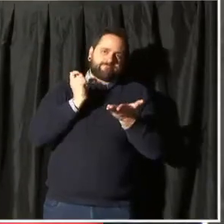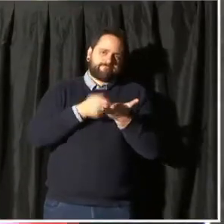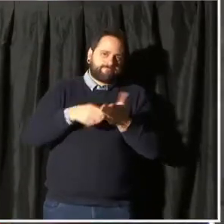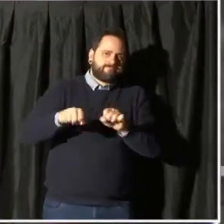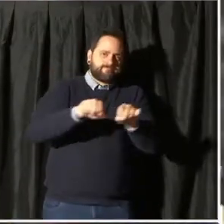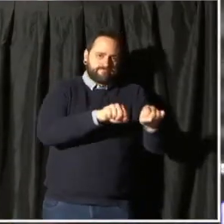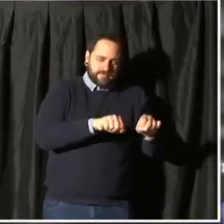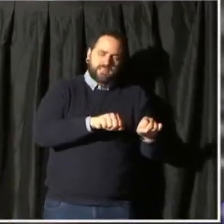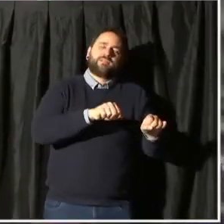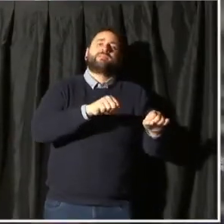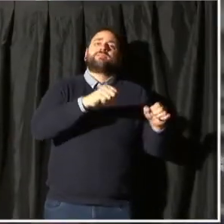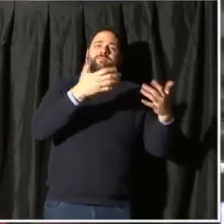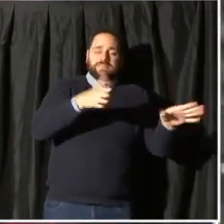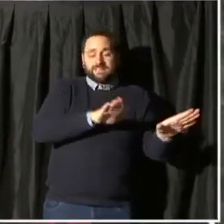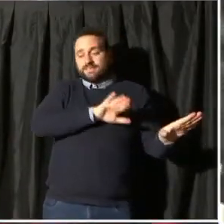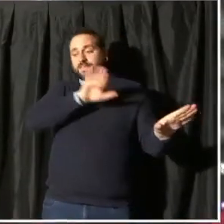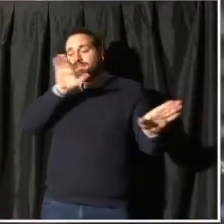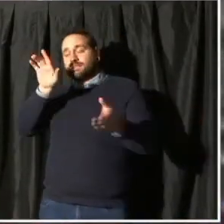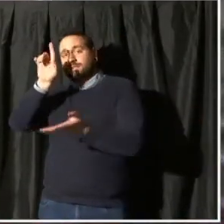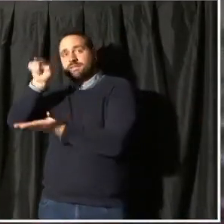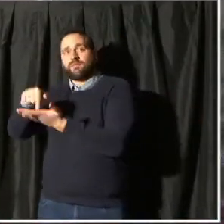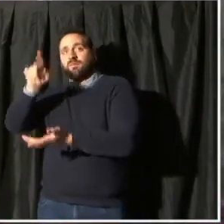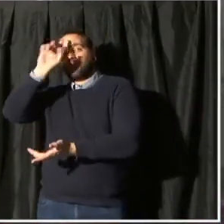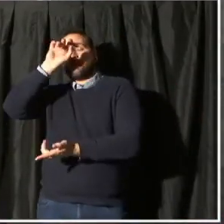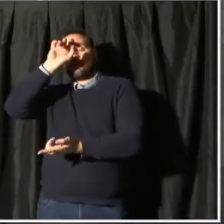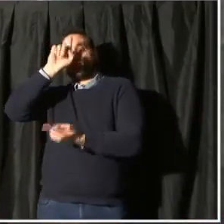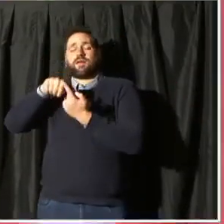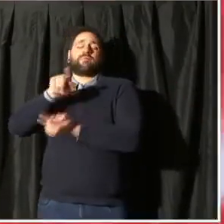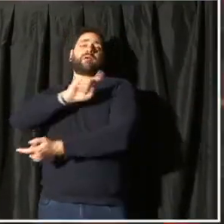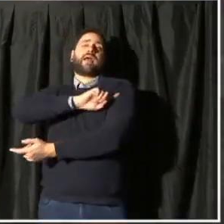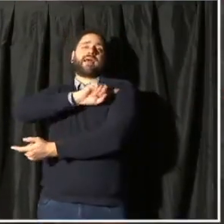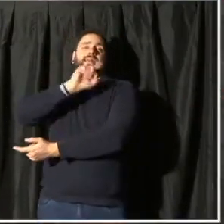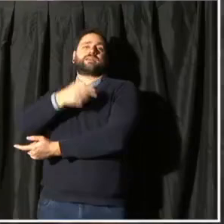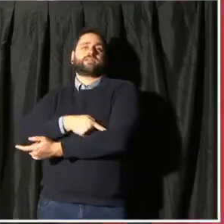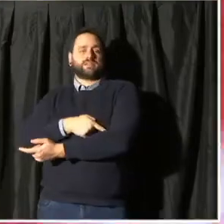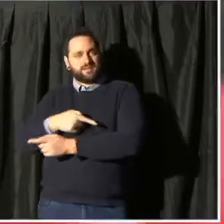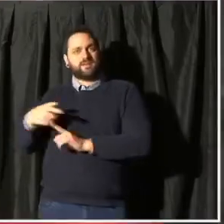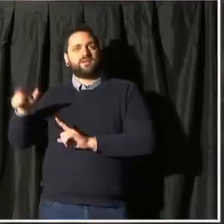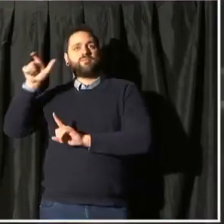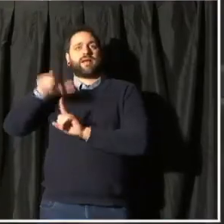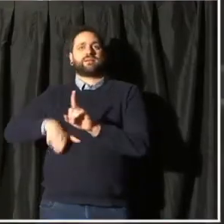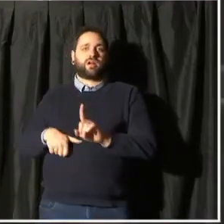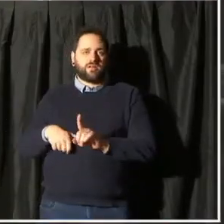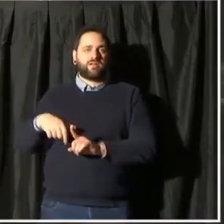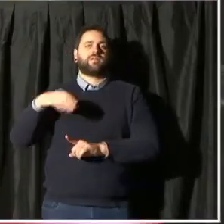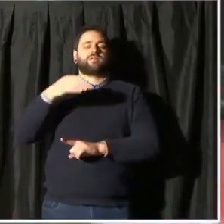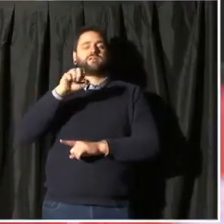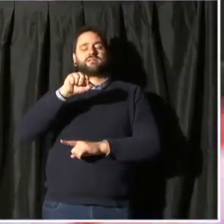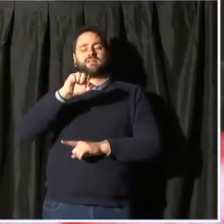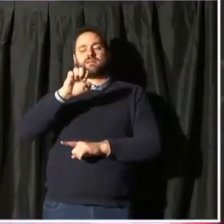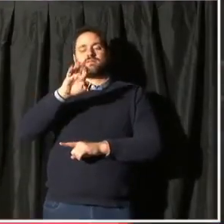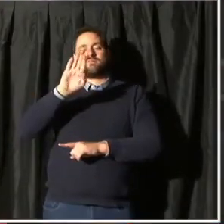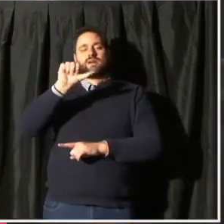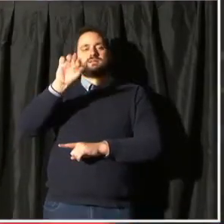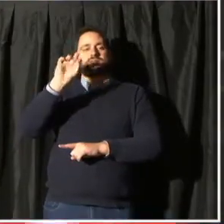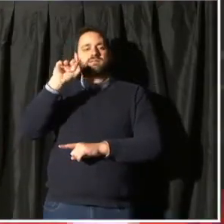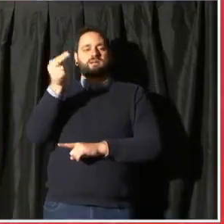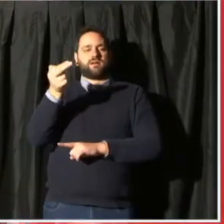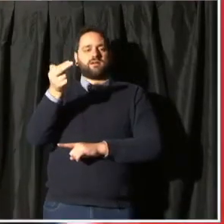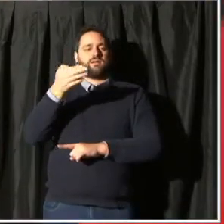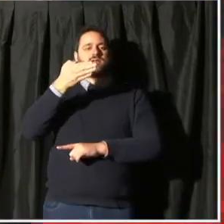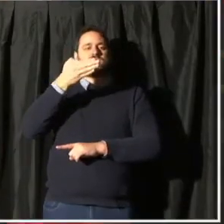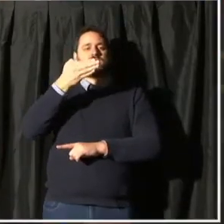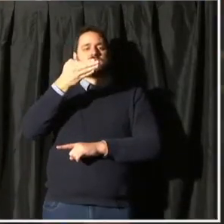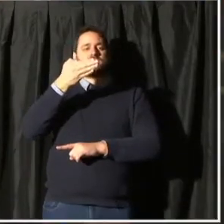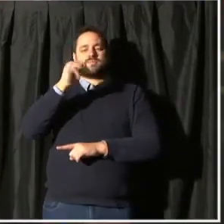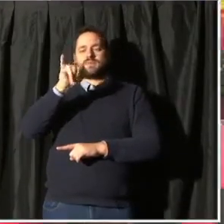nous demandons à sébastien man expliqué secrétaire général de la fédération mines énergie de la cgt bien vouloir venir évoquer